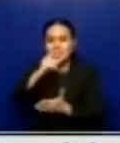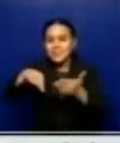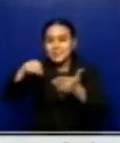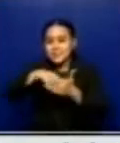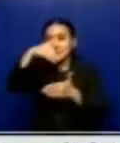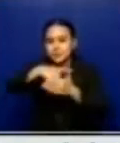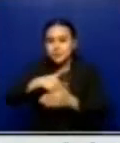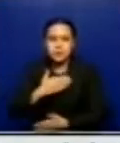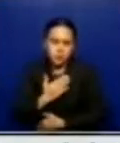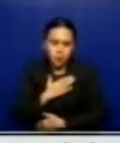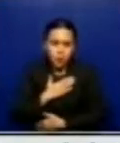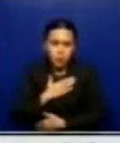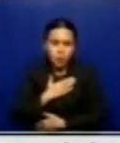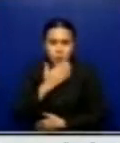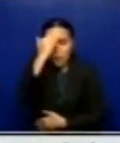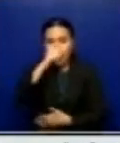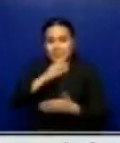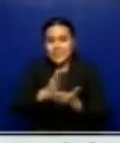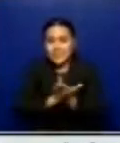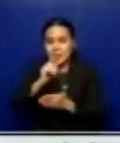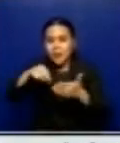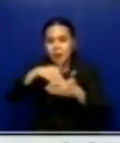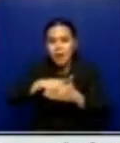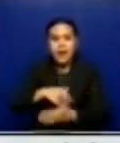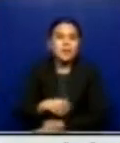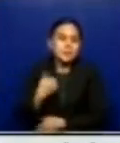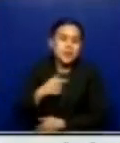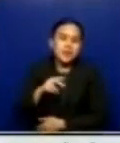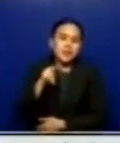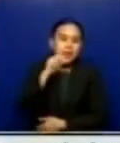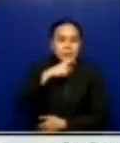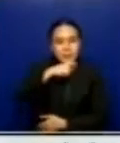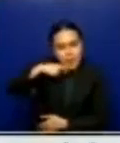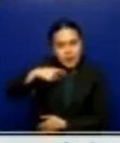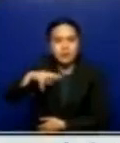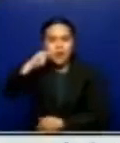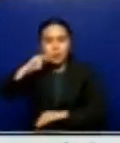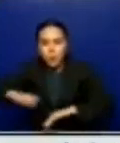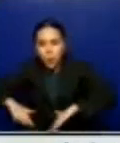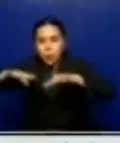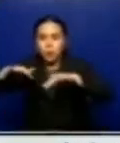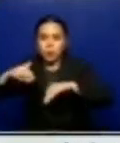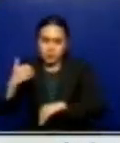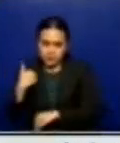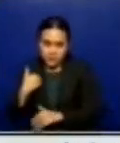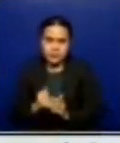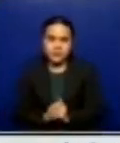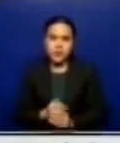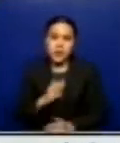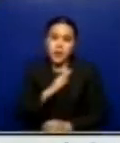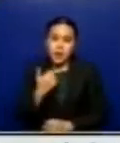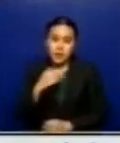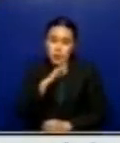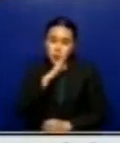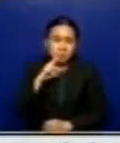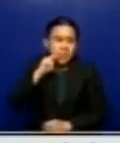ตเลือกตั้งทั้งแรงทั้งท่วมเวลาท่วมผมพยายามย้ำอยู่ตลอดเวล